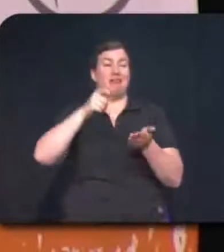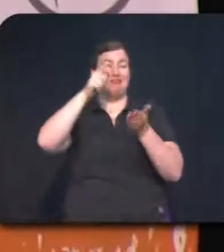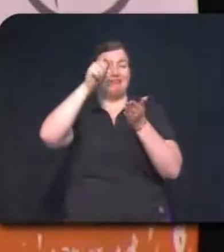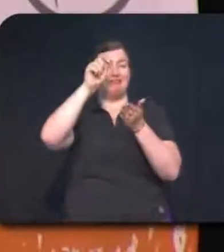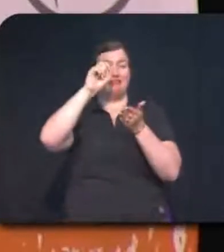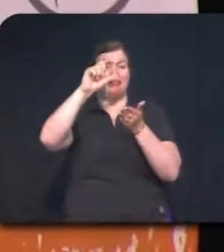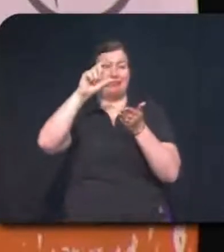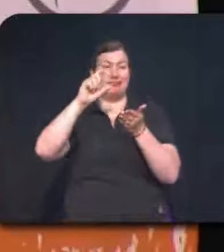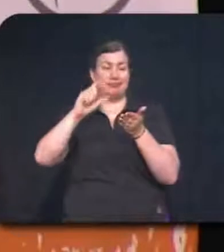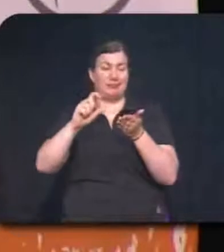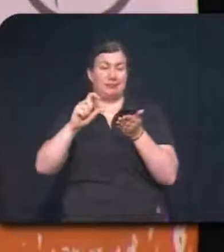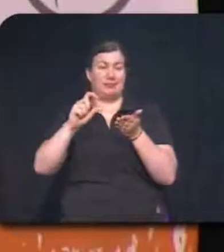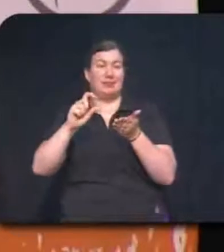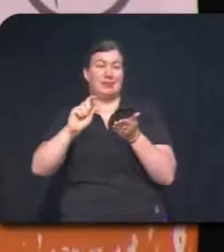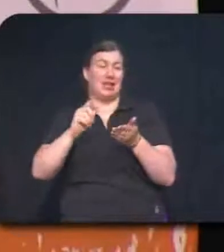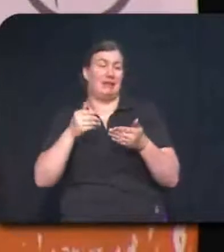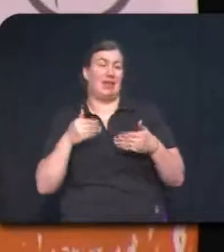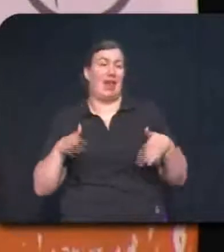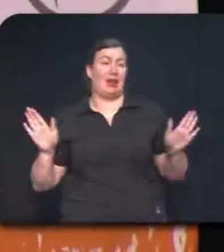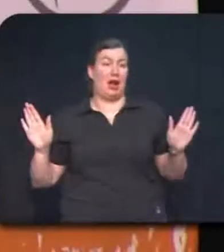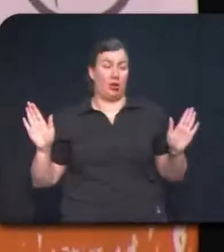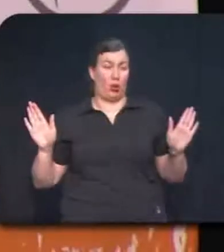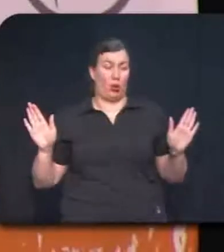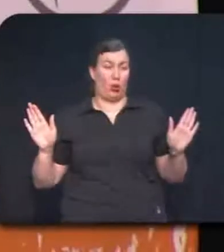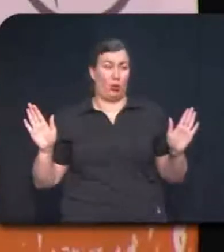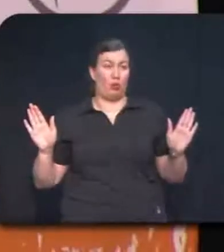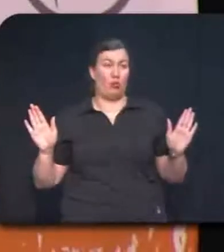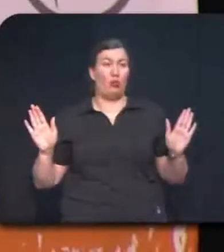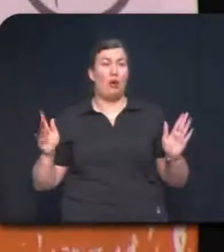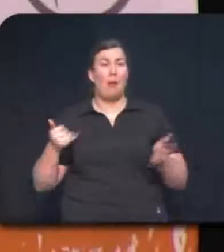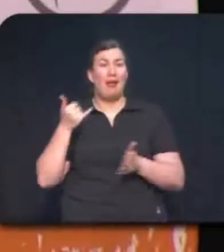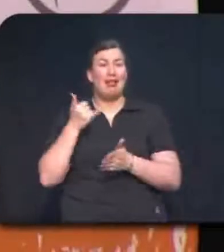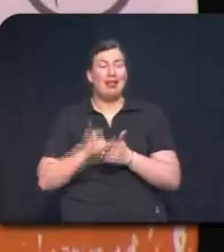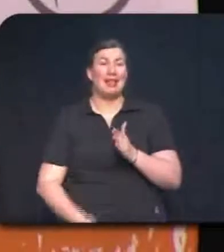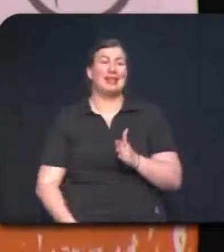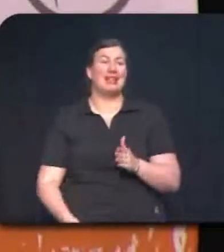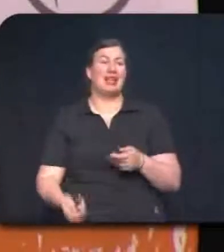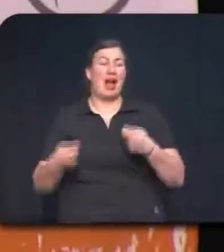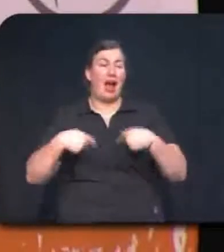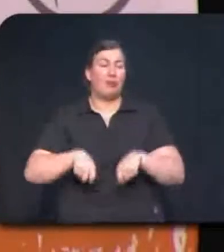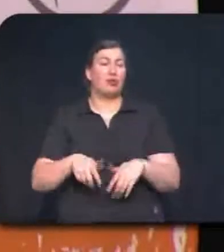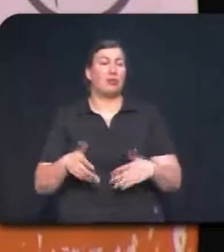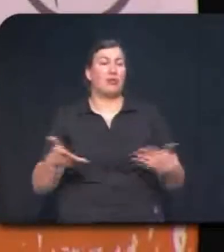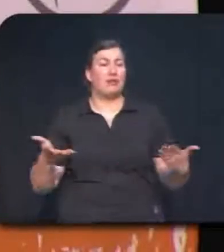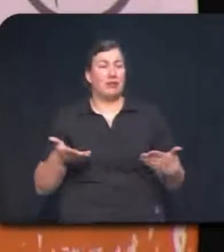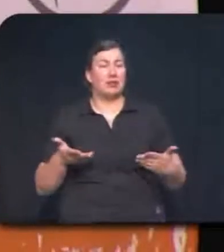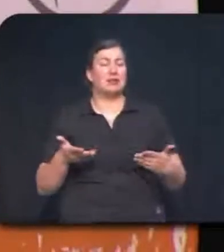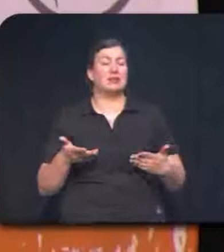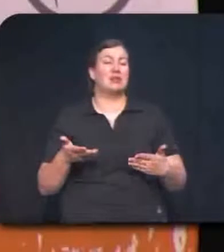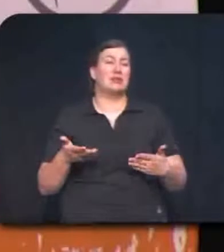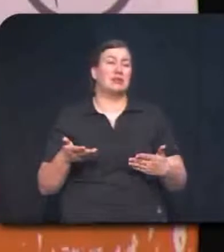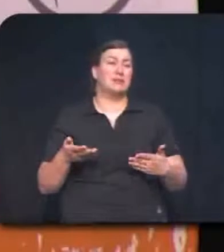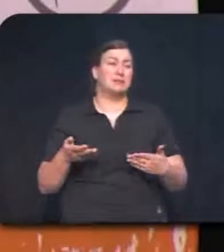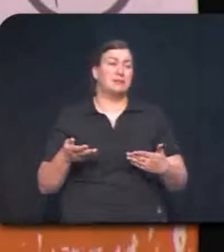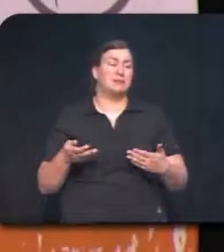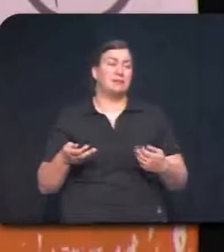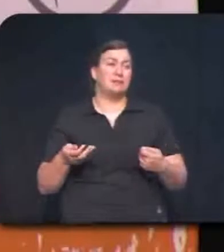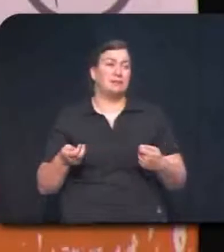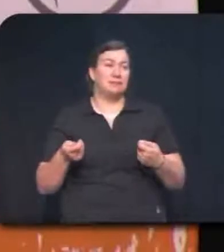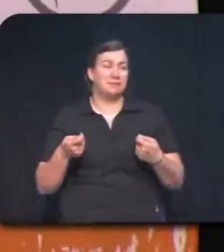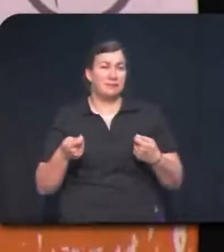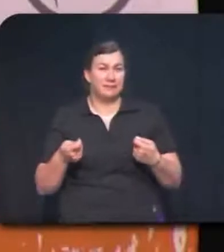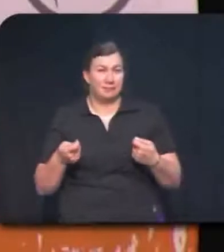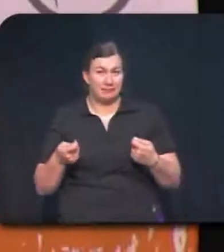aber endgültig abgestimmt wird dann über den Antrag der die meisten Stimmen